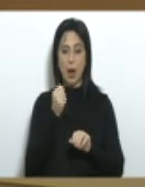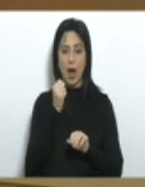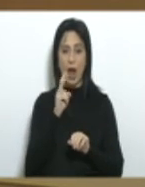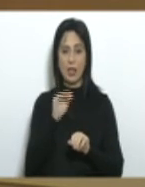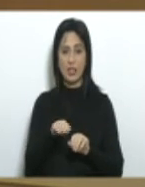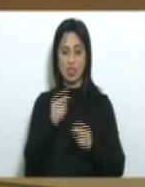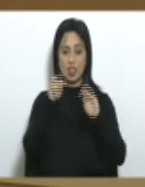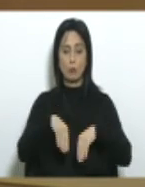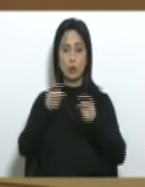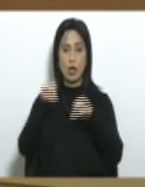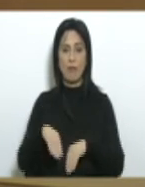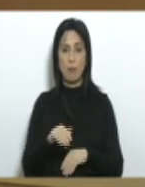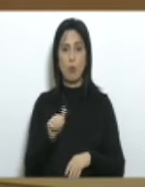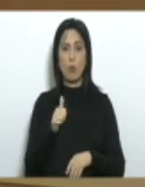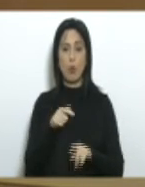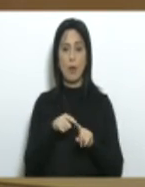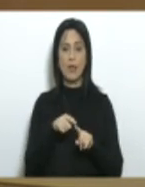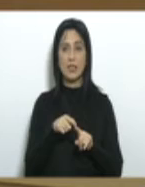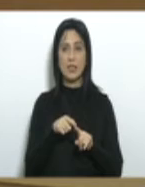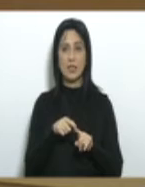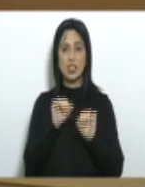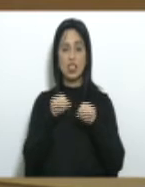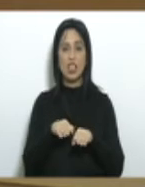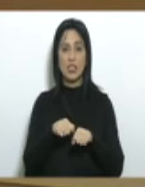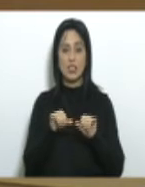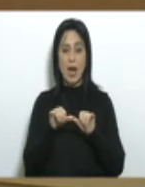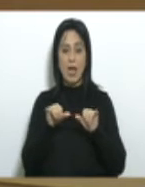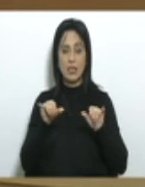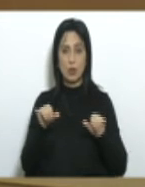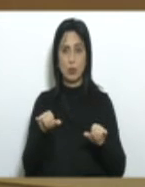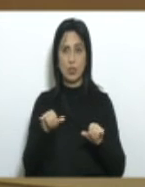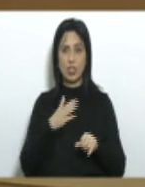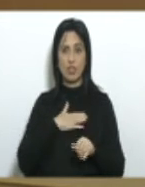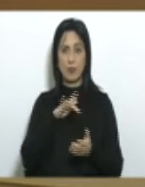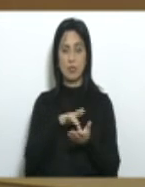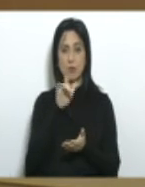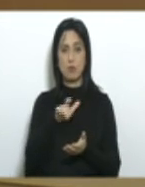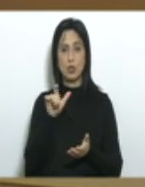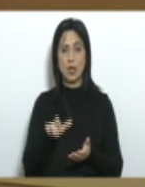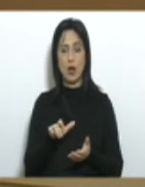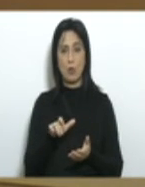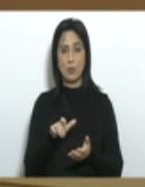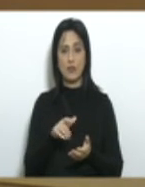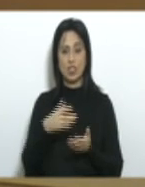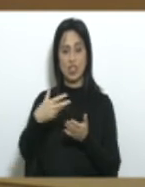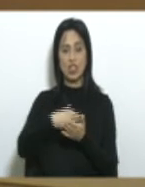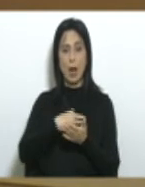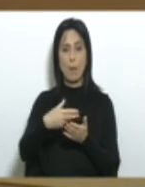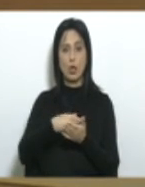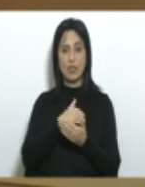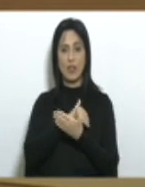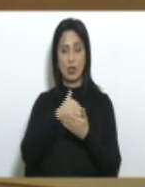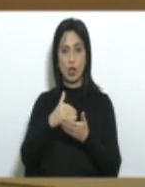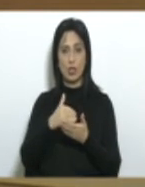აქტების შემუშავება, რომელიც შეძლებს გაზარდოს ჩვენი მოსახლეობის შემოსავლის